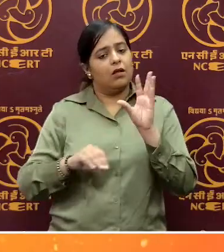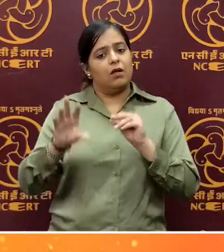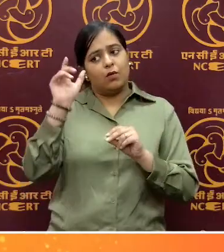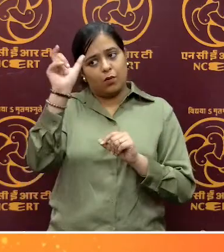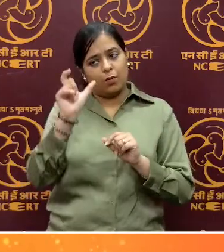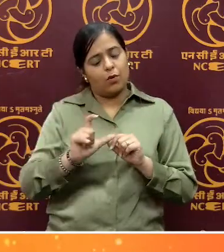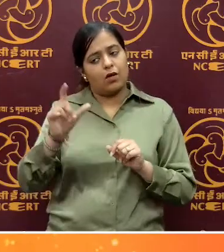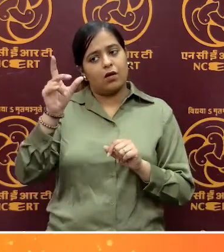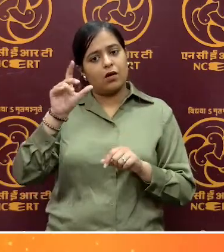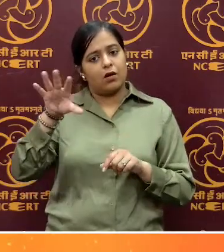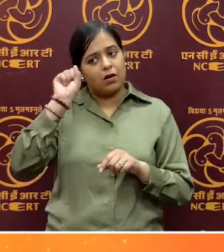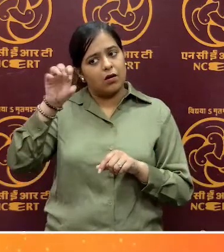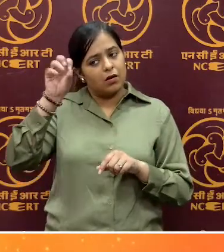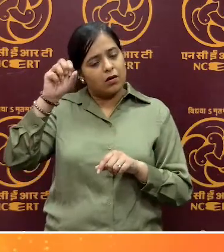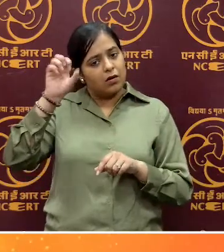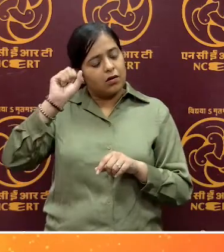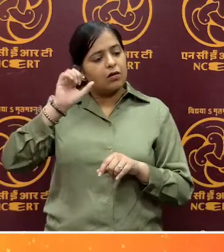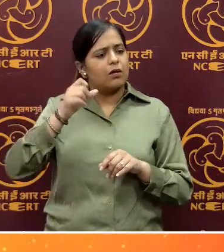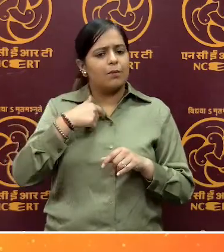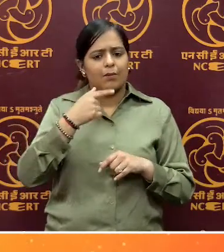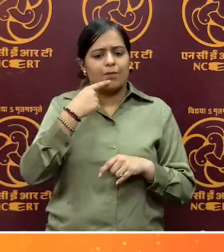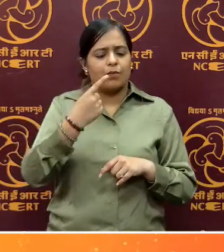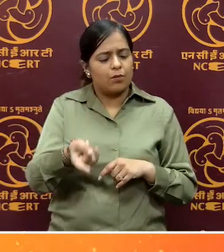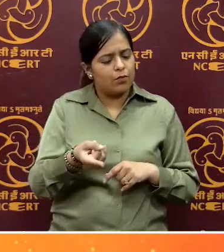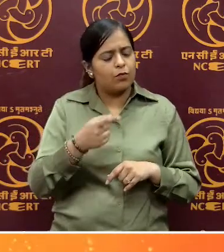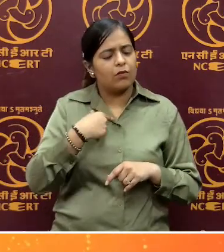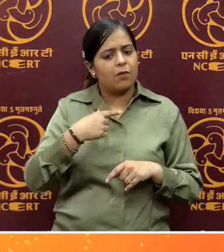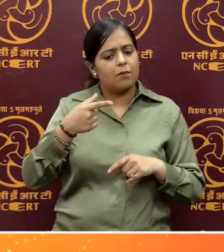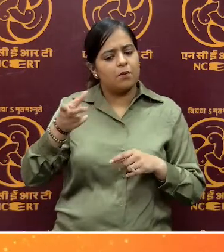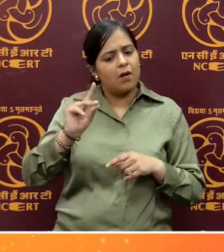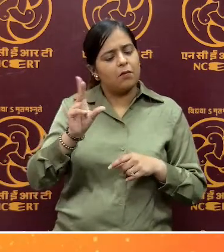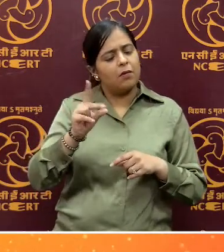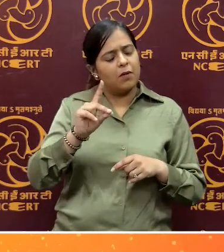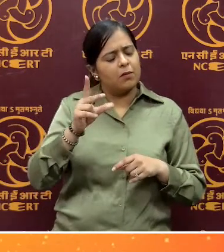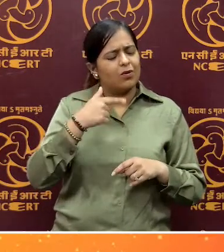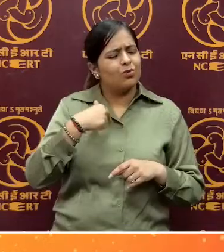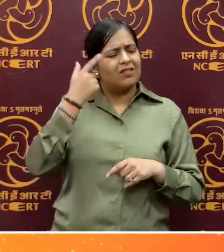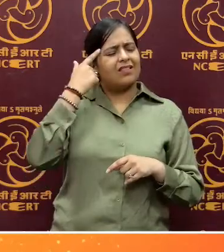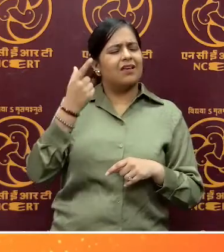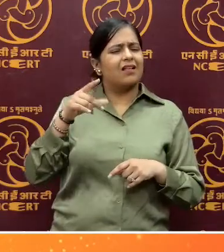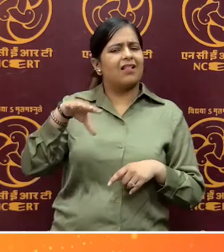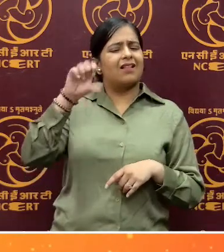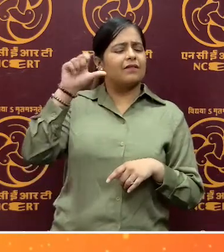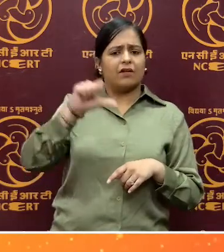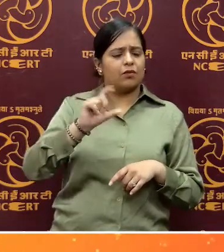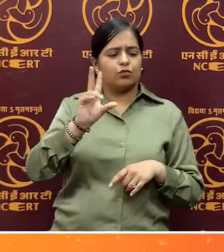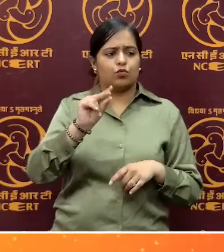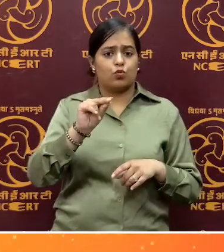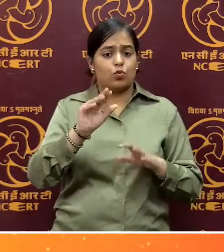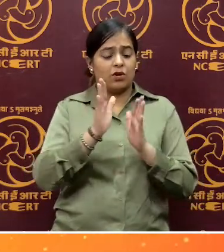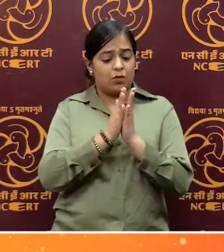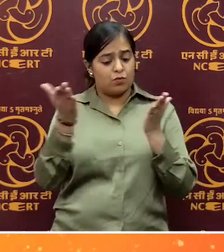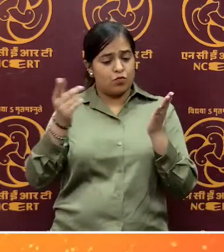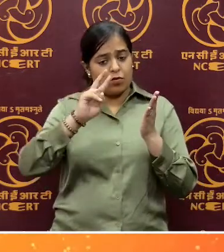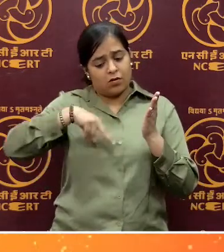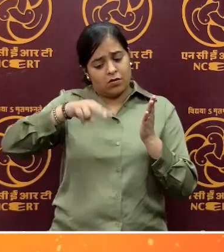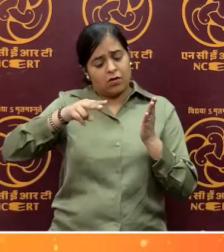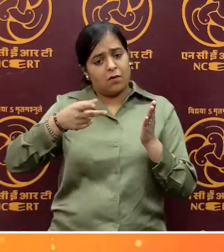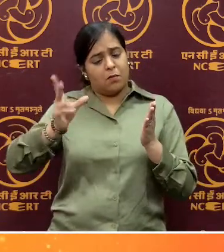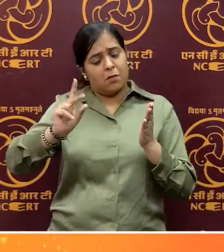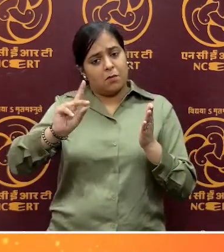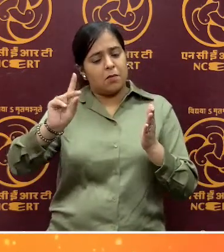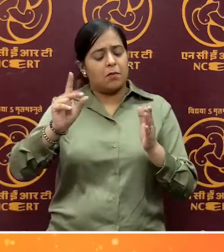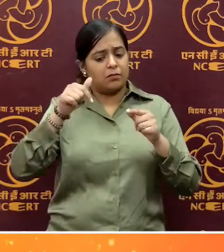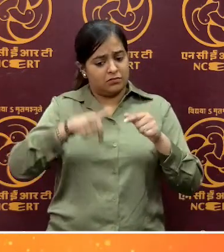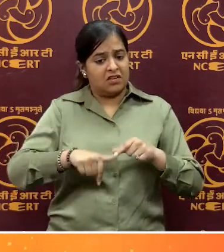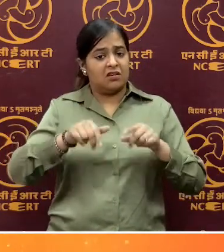this fact. There is nothing कि आप ये याद नहीं कर पाएंगे. आप 2-3 बार read करेंगे text book, ये part बहुत clearly explain किया है.